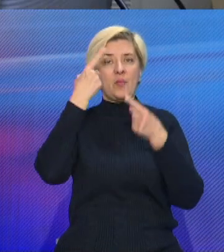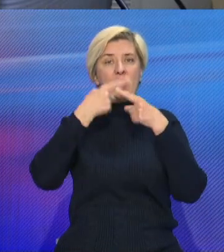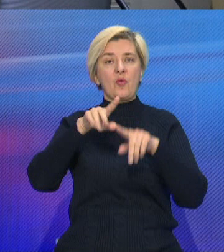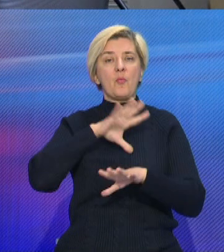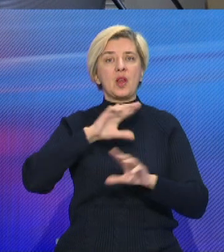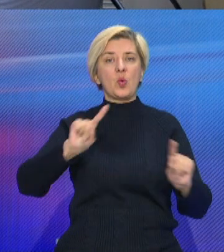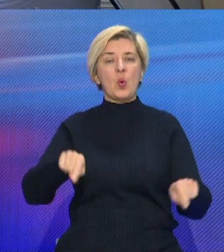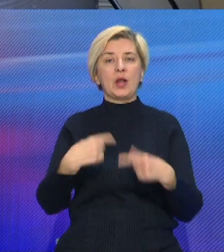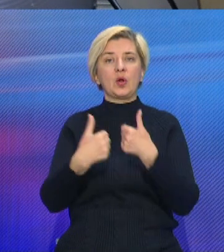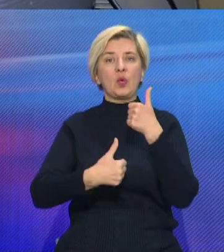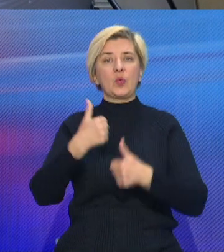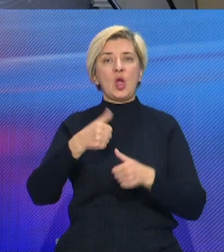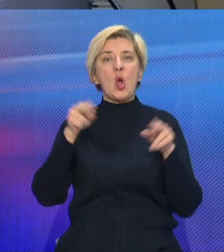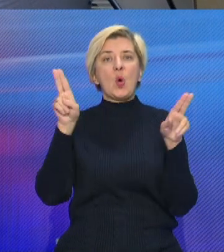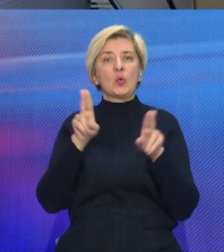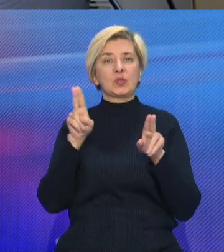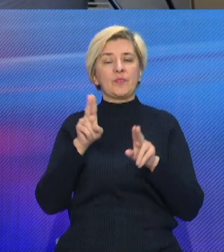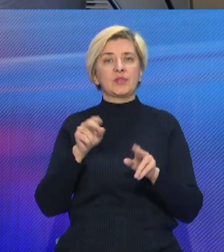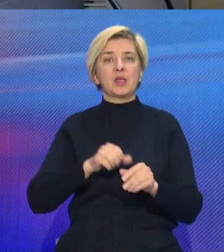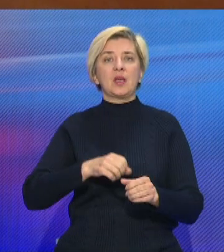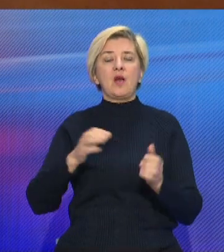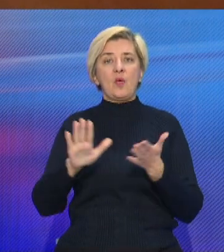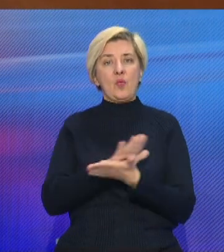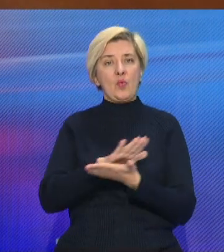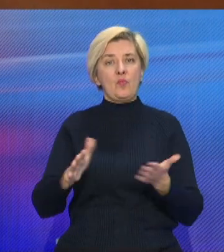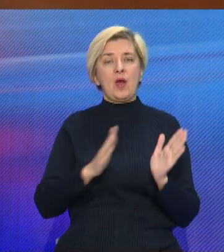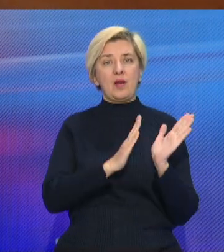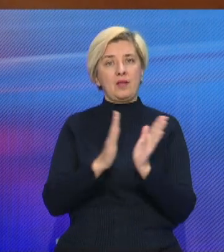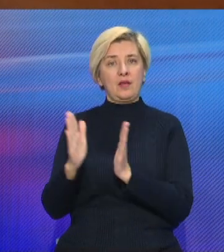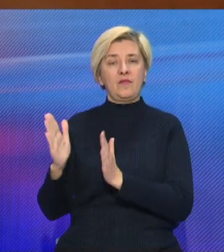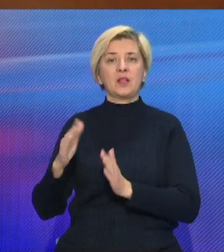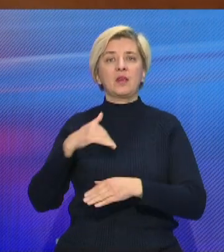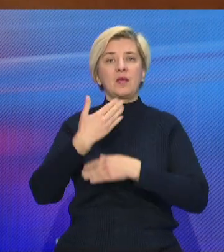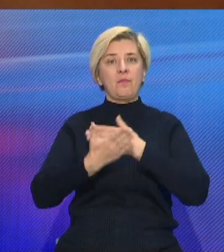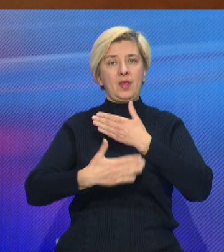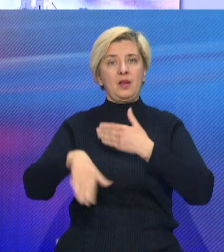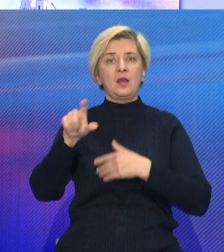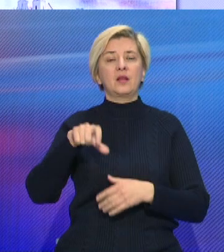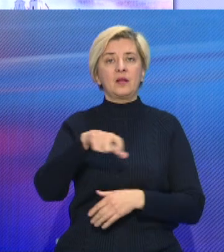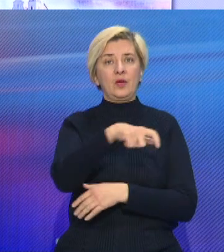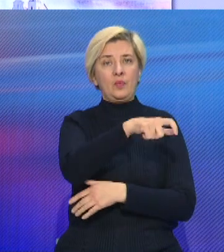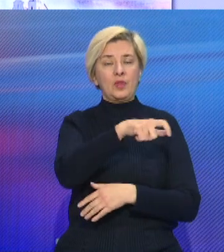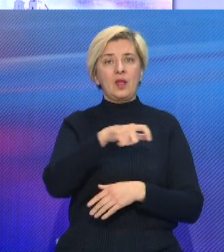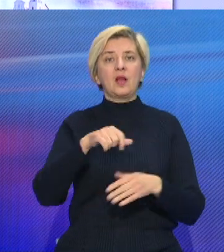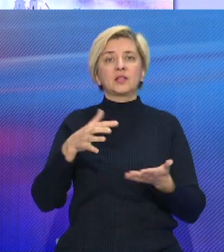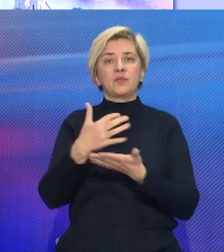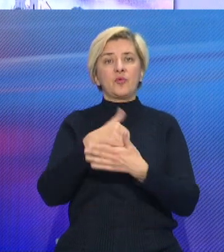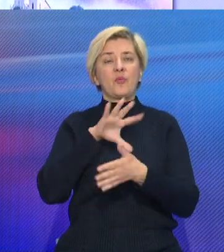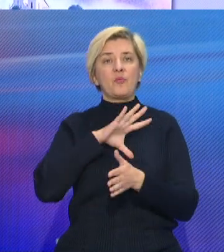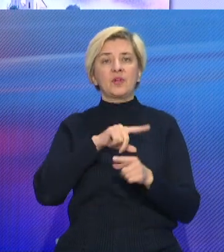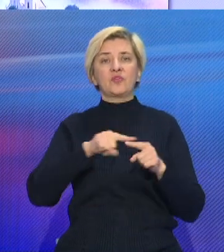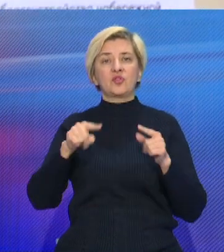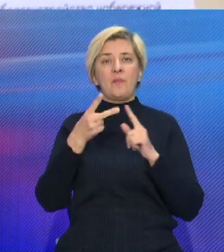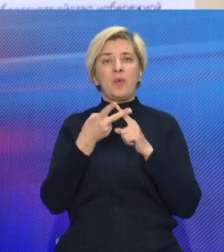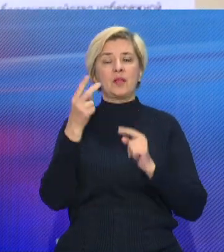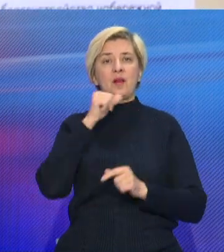арганізатараў конкурсу канцэпцыі добраўпарадкавання набярэжнай Нёмана. Збор ідэі працягваўся паўтара месяца і завяршыўся на пачатку